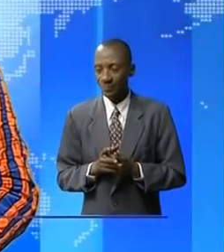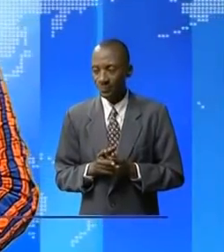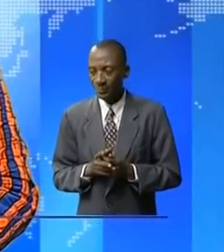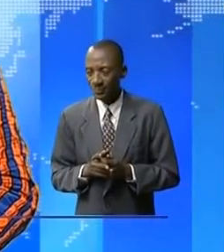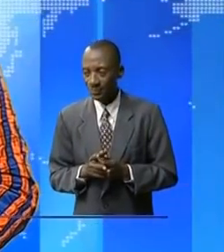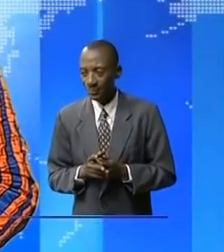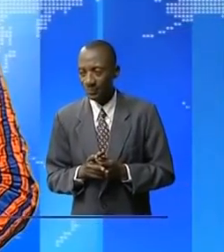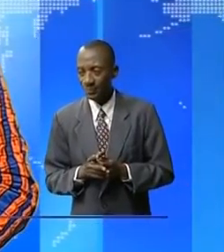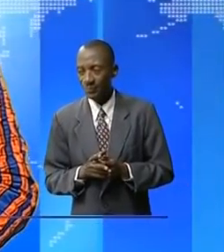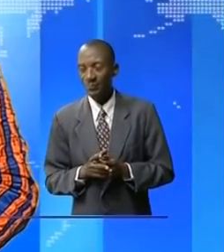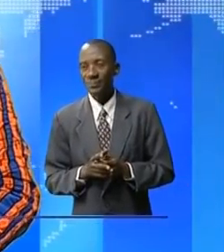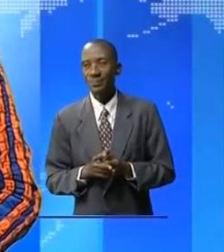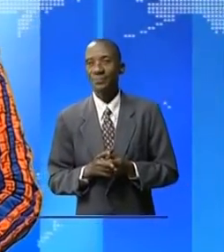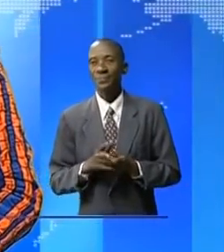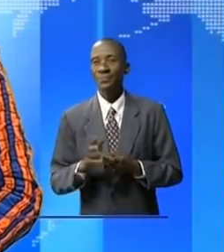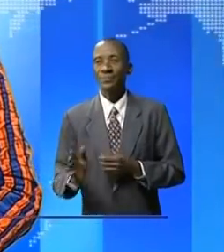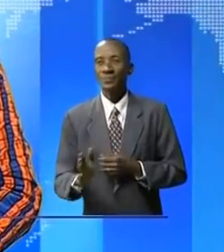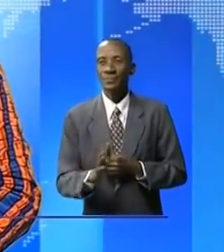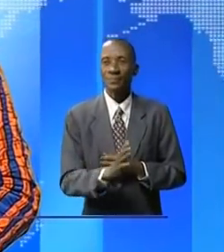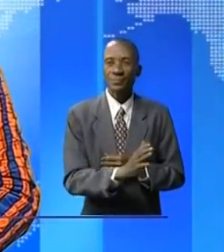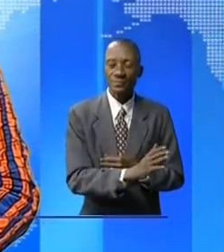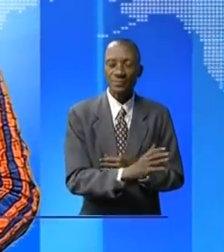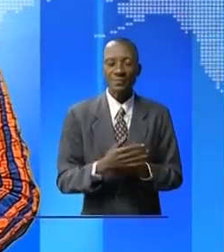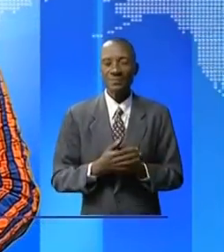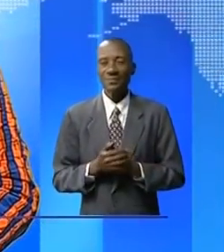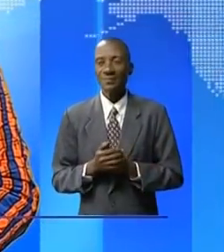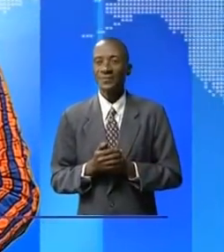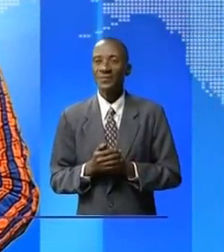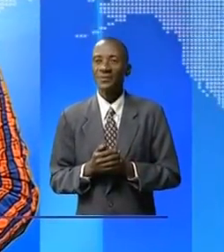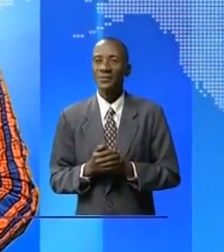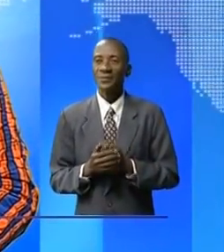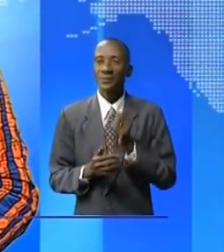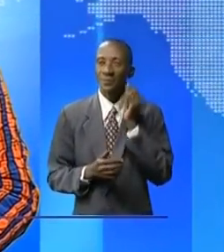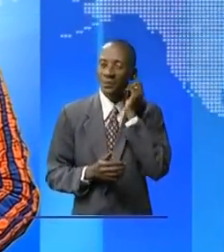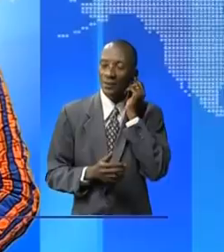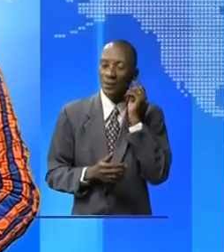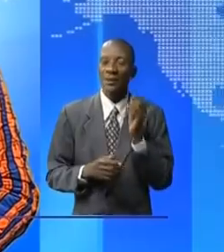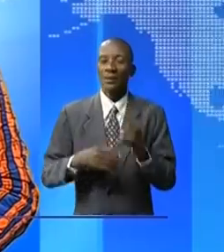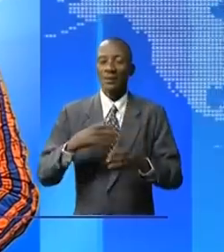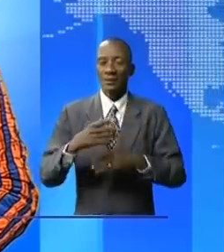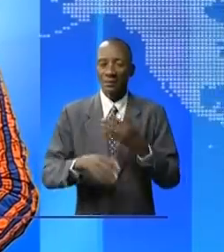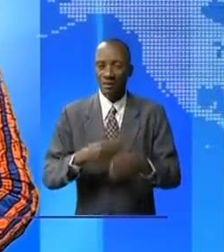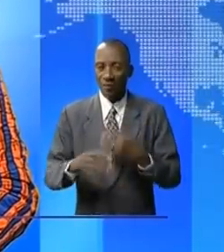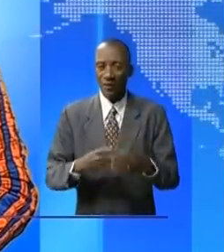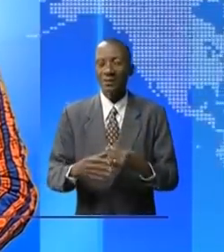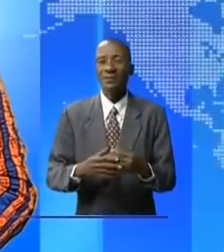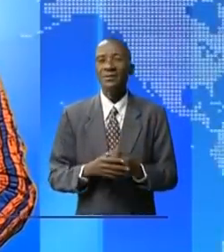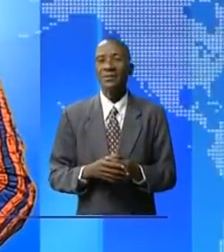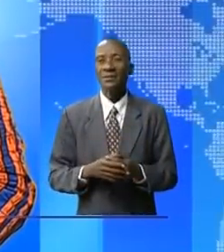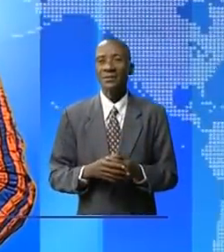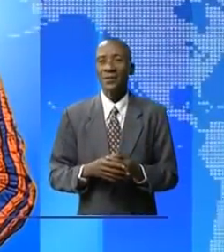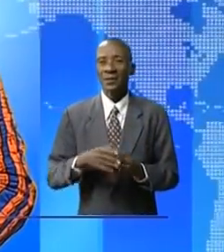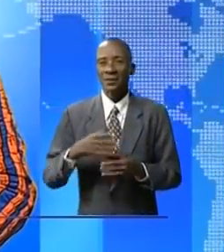Et puis le vice-premier ministre, ministre de la fonction publique, a lancé officiellement les travaux de la construction du buste qui